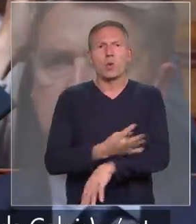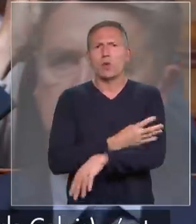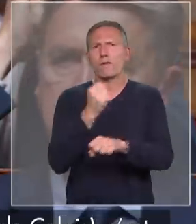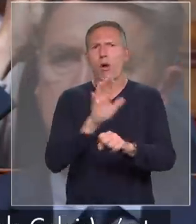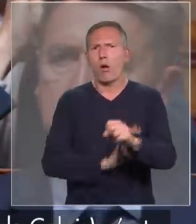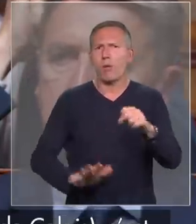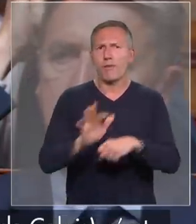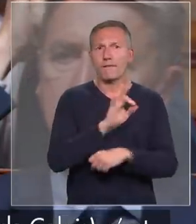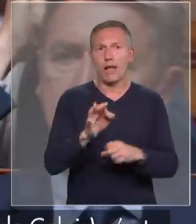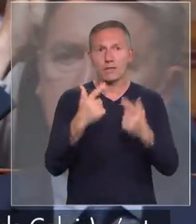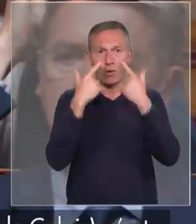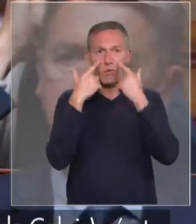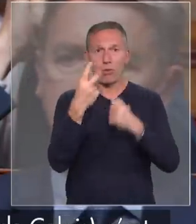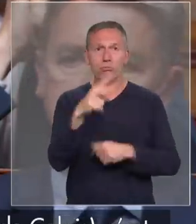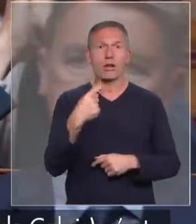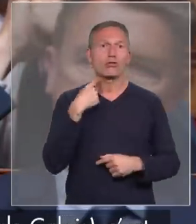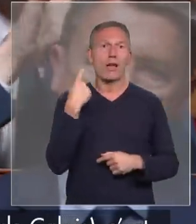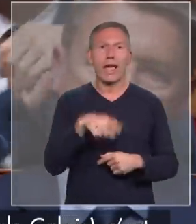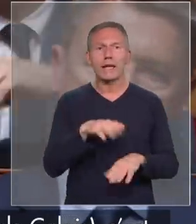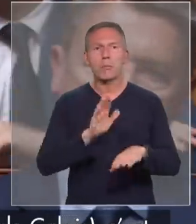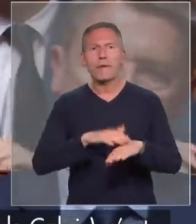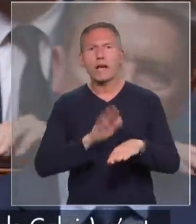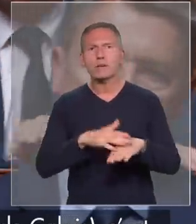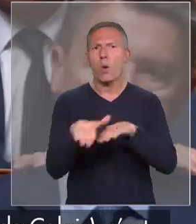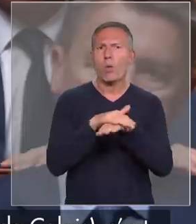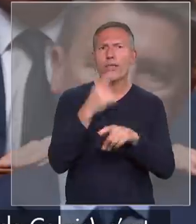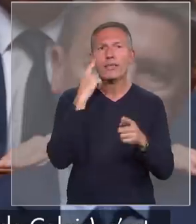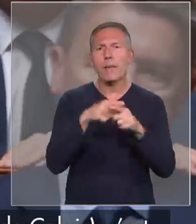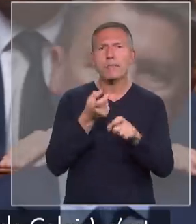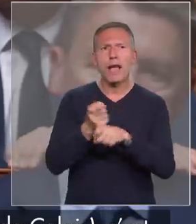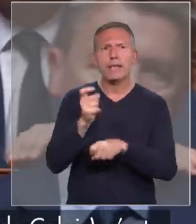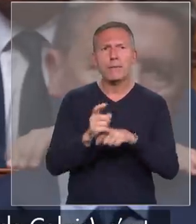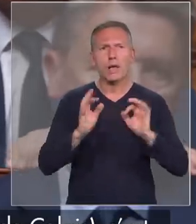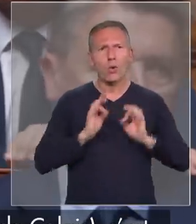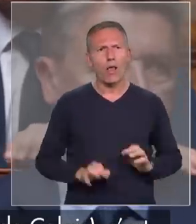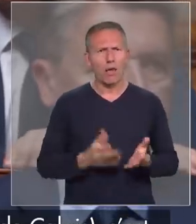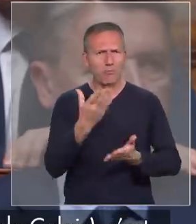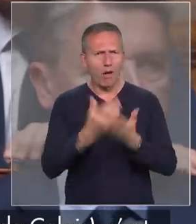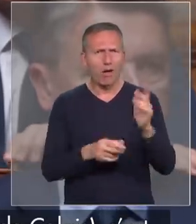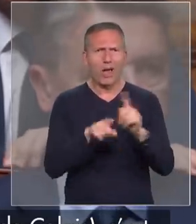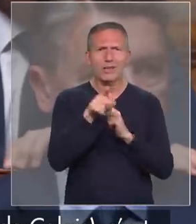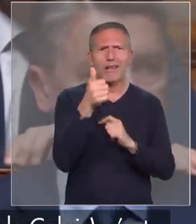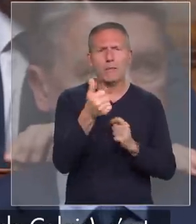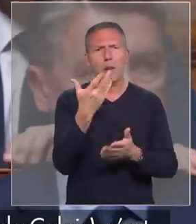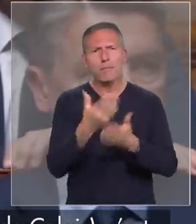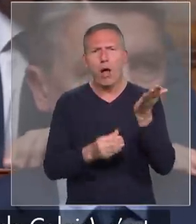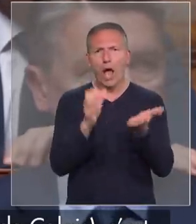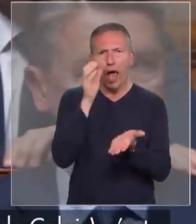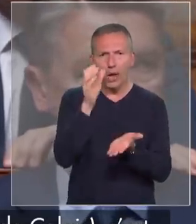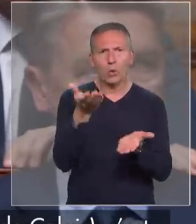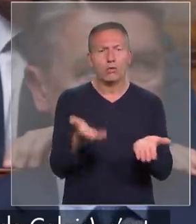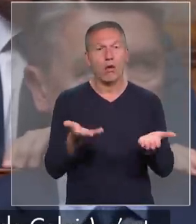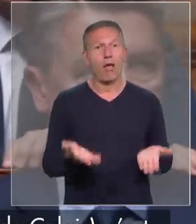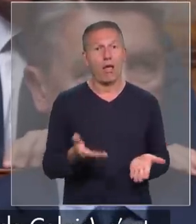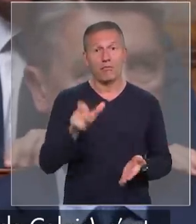fois de plus l'échec de votre politique de prévention contre le harcèlement scolaire et votre manque de considération. Nous pensons à cet instant